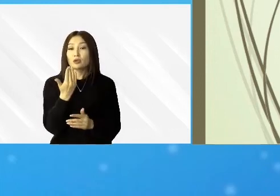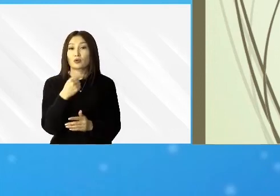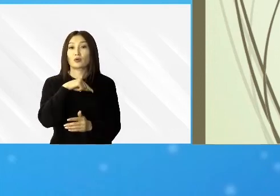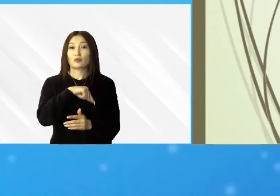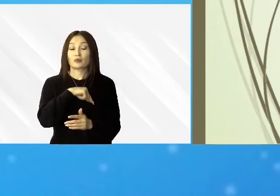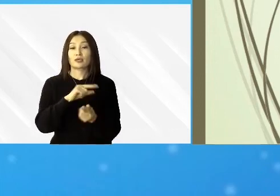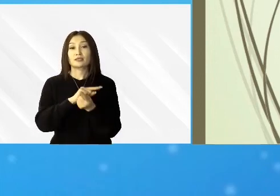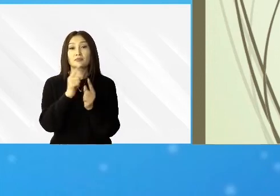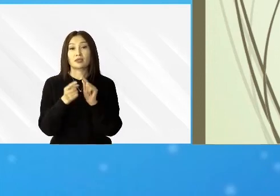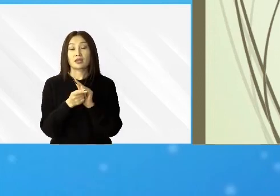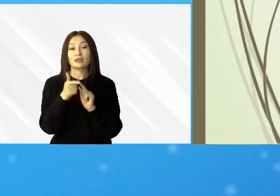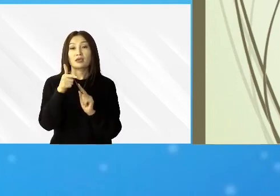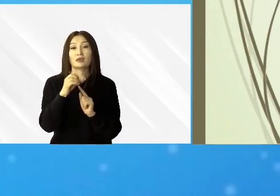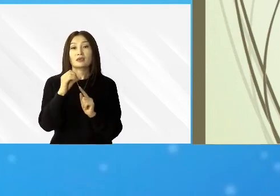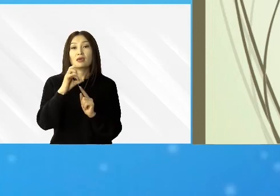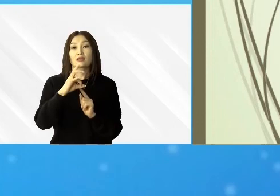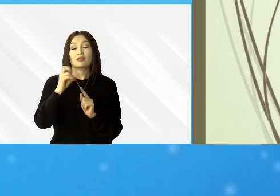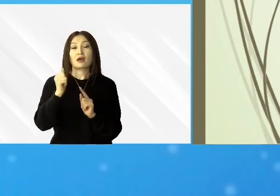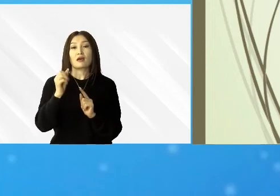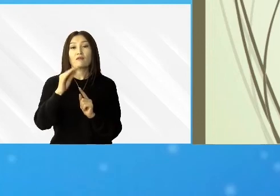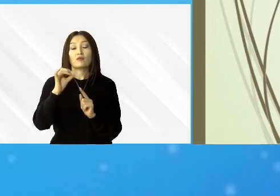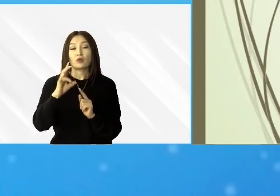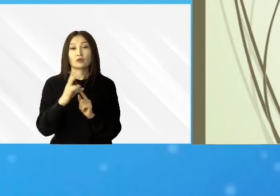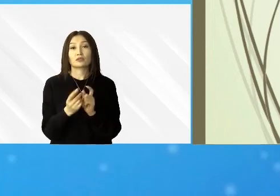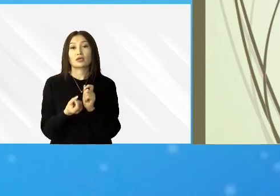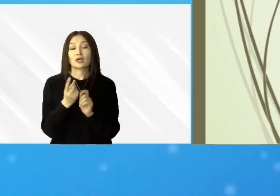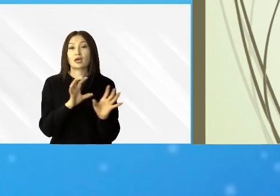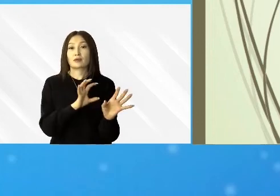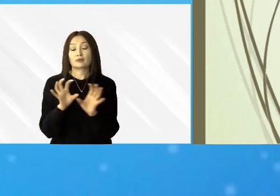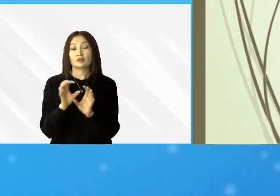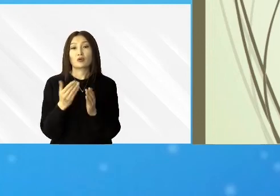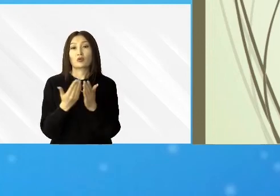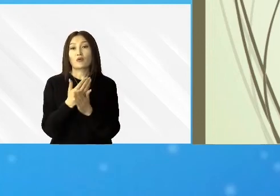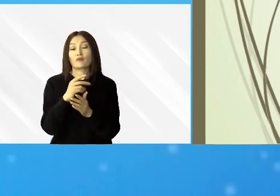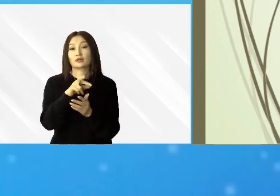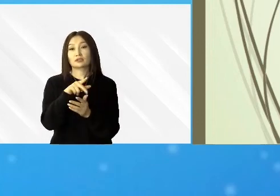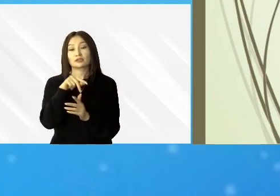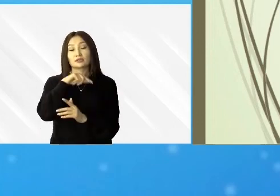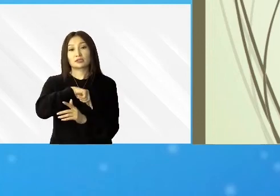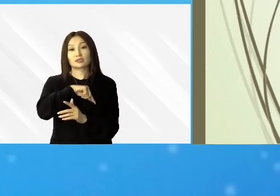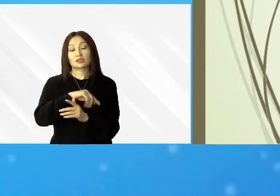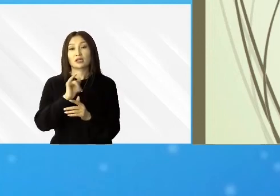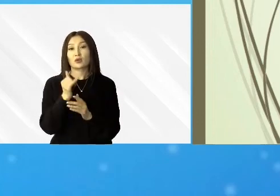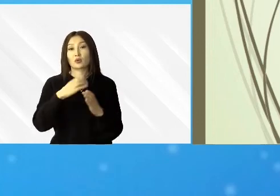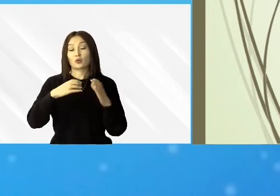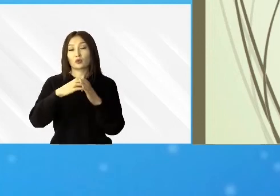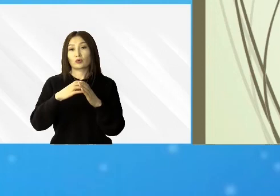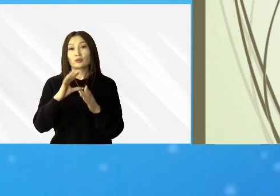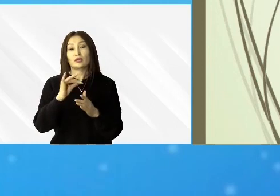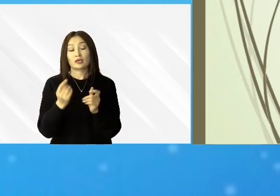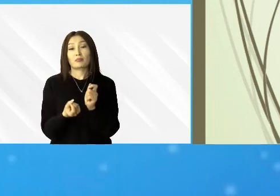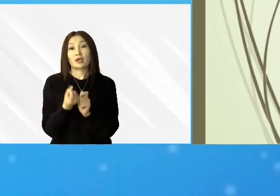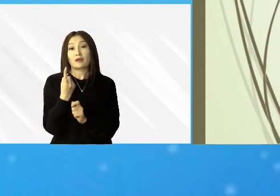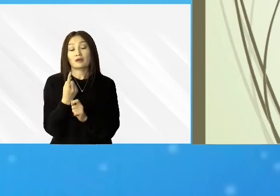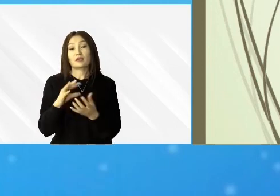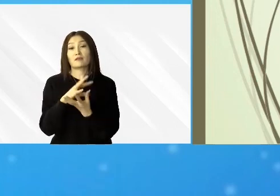Изменение генофонда обеспечивает возникновение новых сочетаний генов, особей в популяции и появления